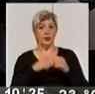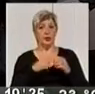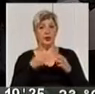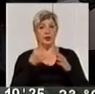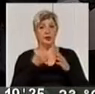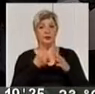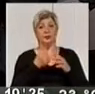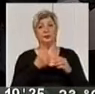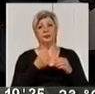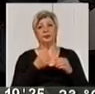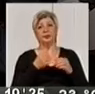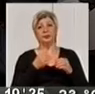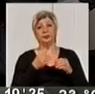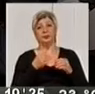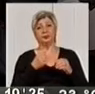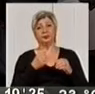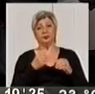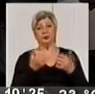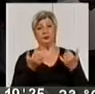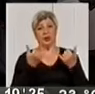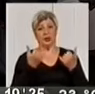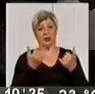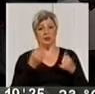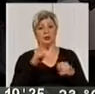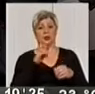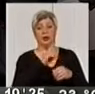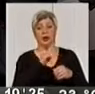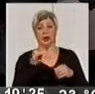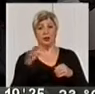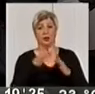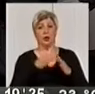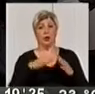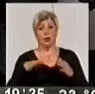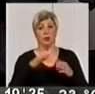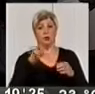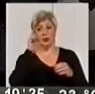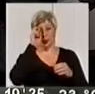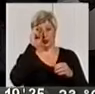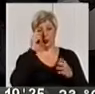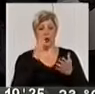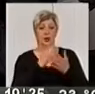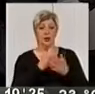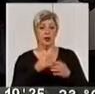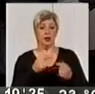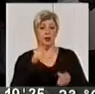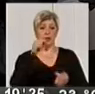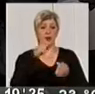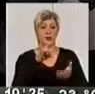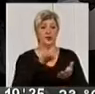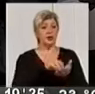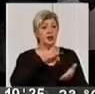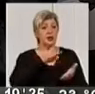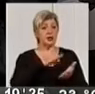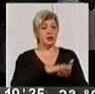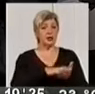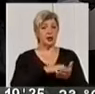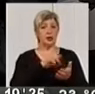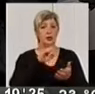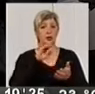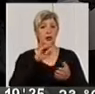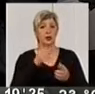так званий державний реєстр. Сьогодні на рівні області і держави є відповідні реєстратори. Це для того, щоб це